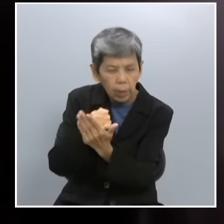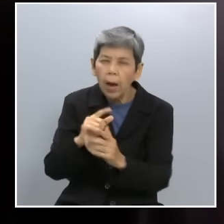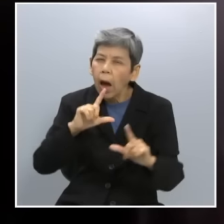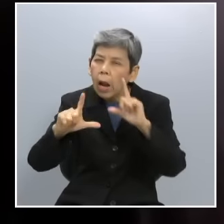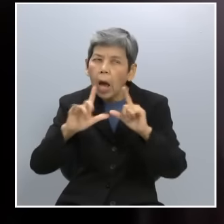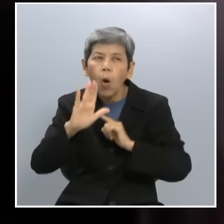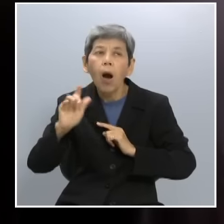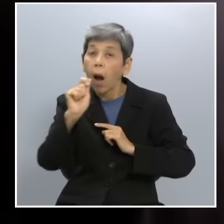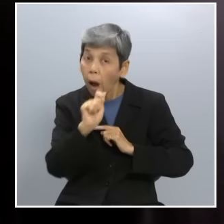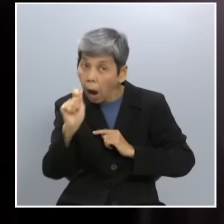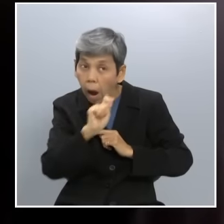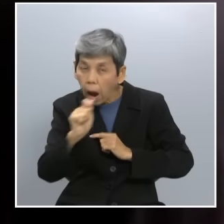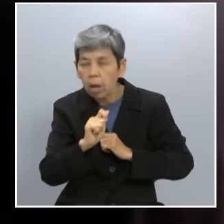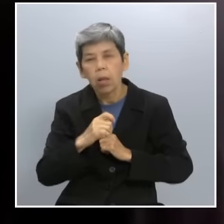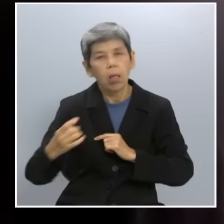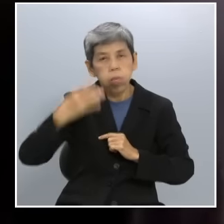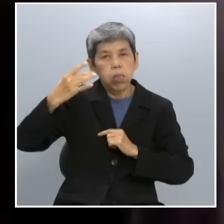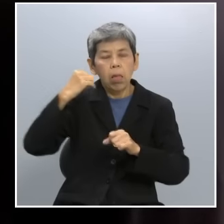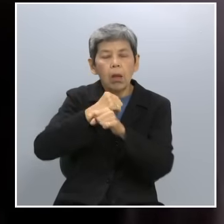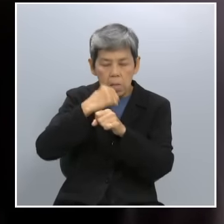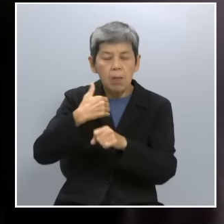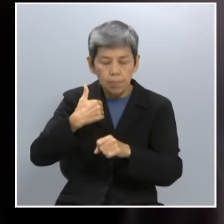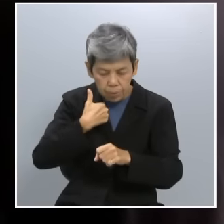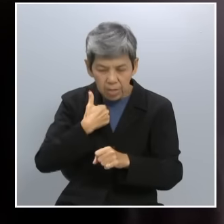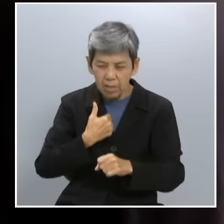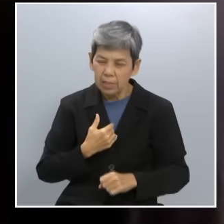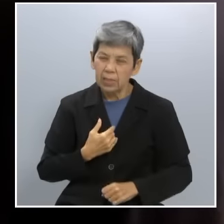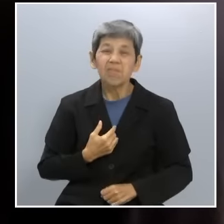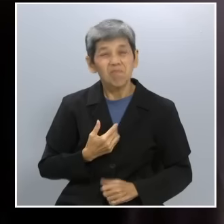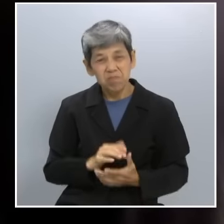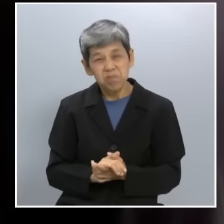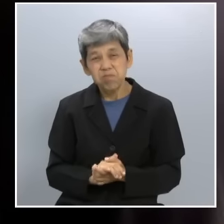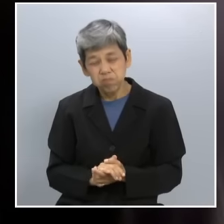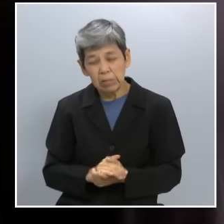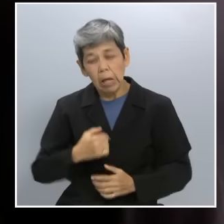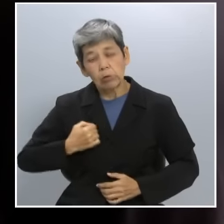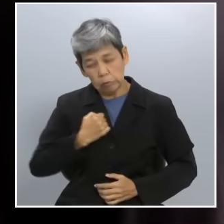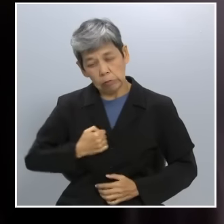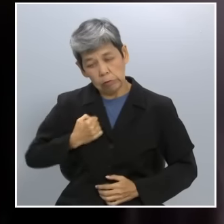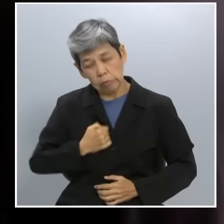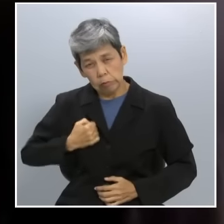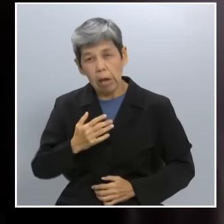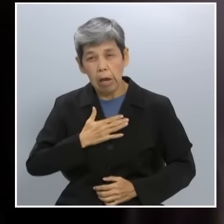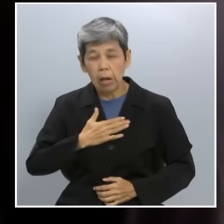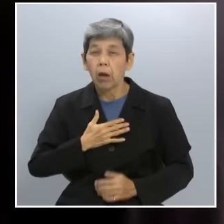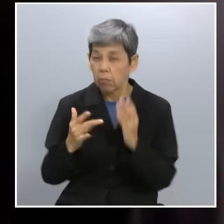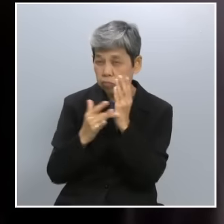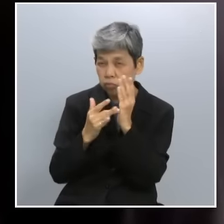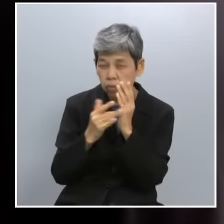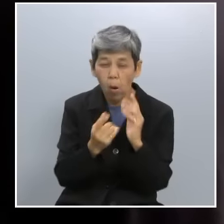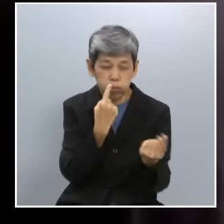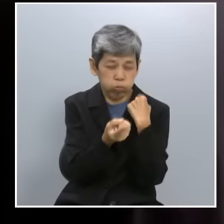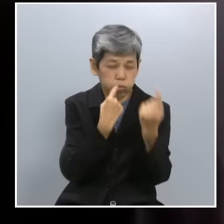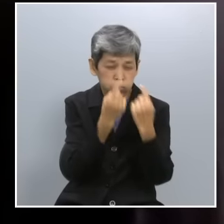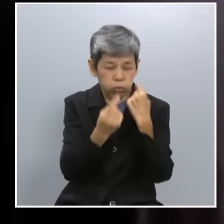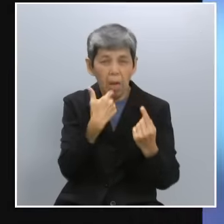ของอามาหลอกให้ส่งส่งเอกสารไปให้หลังเกิดเรื่องอ่ะค่ะสิ่งที่น่าเสียใจก็คือเธอบอกว่าในโลกโซเชียลก็มีคอมเมนต์มา